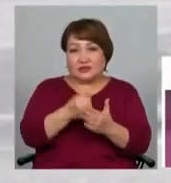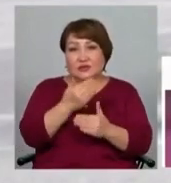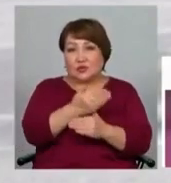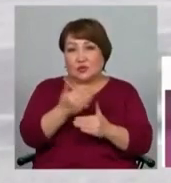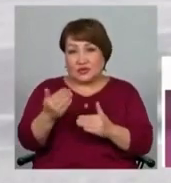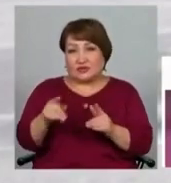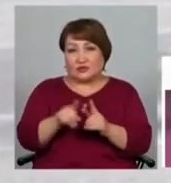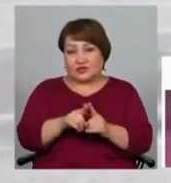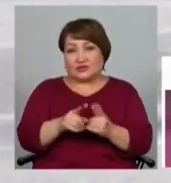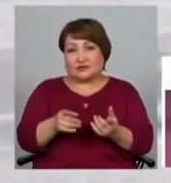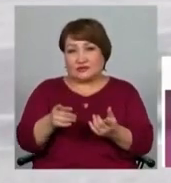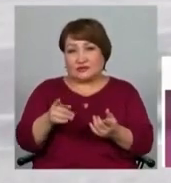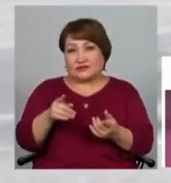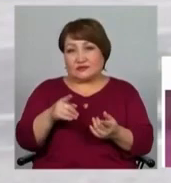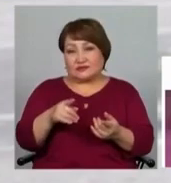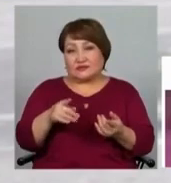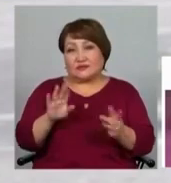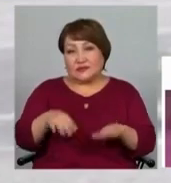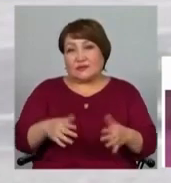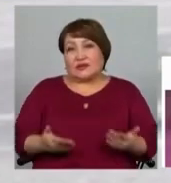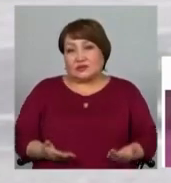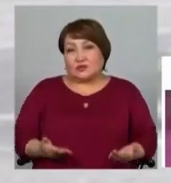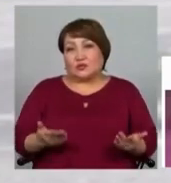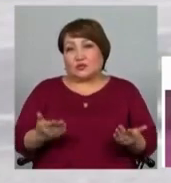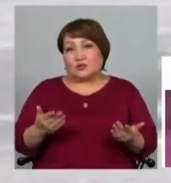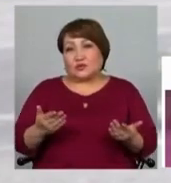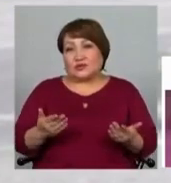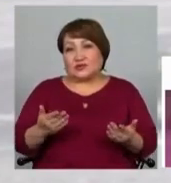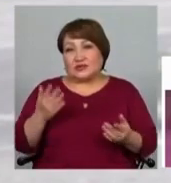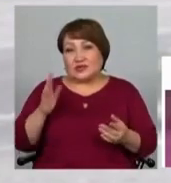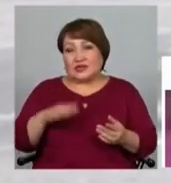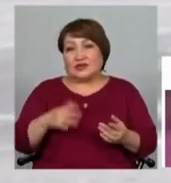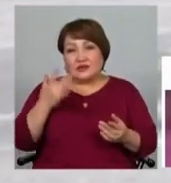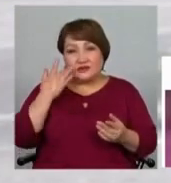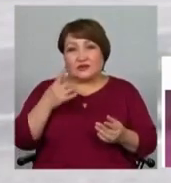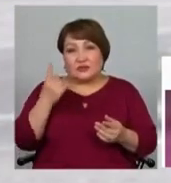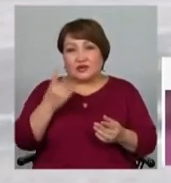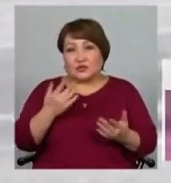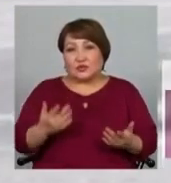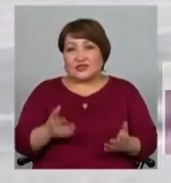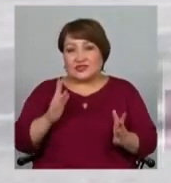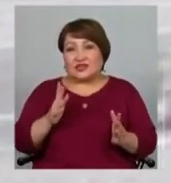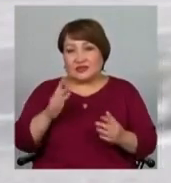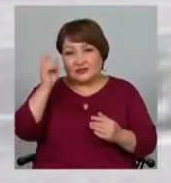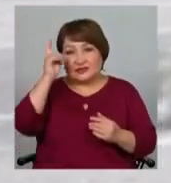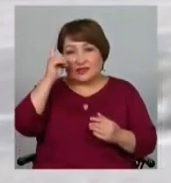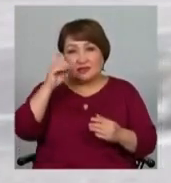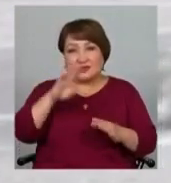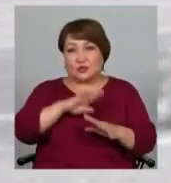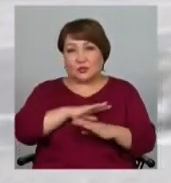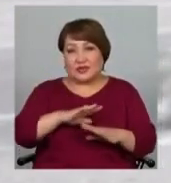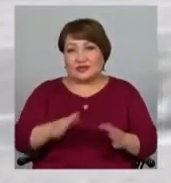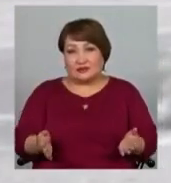өтті өмірден. Өзекті жанда бір өлім, тек сайтан ғана өлмеген. Сол